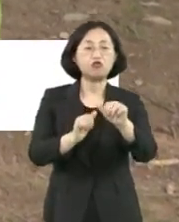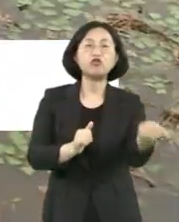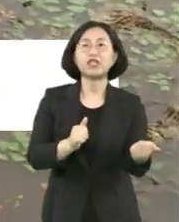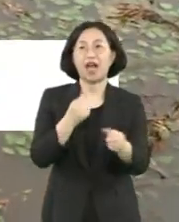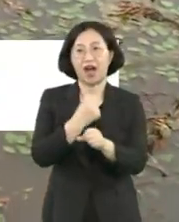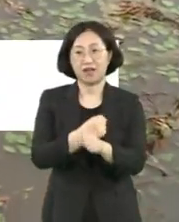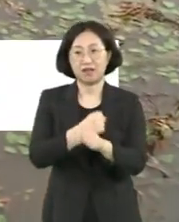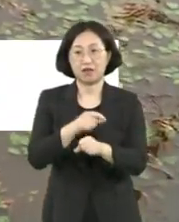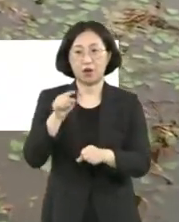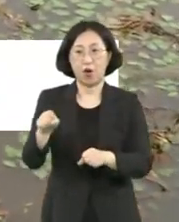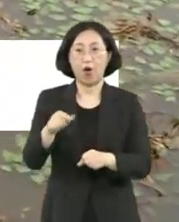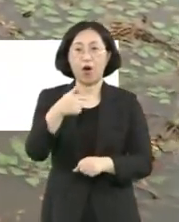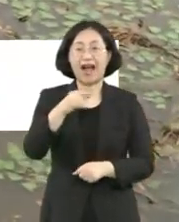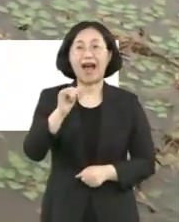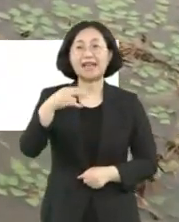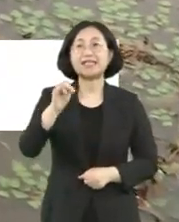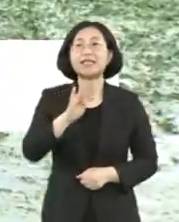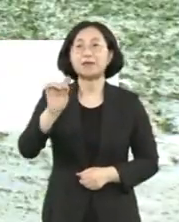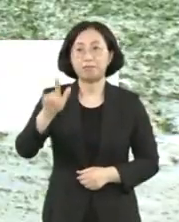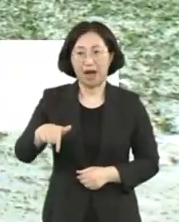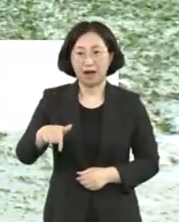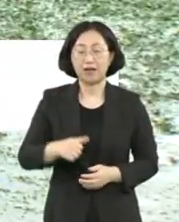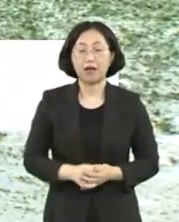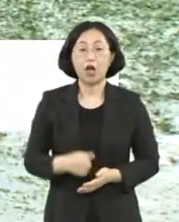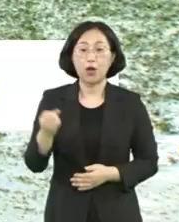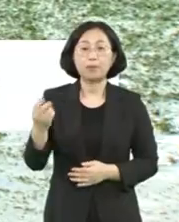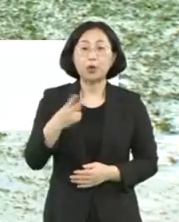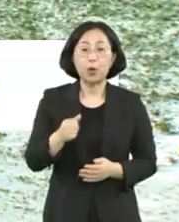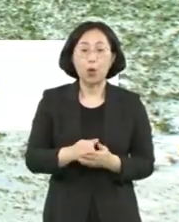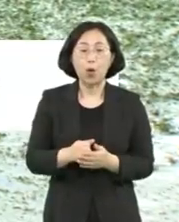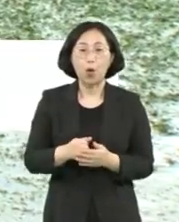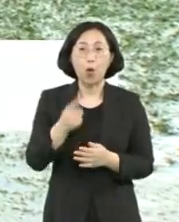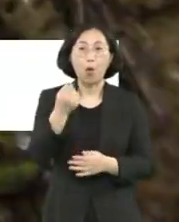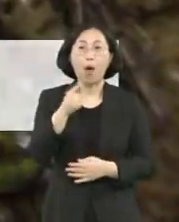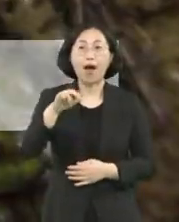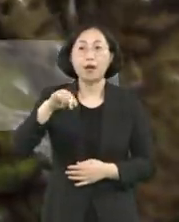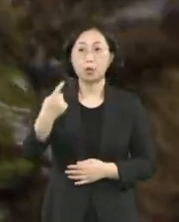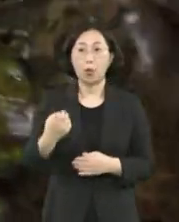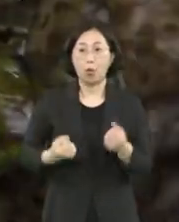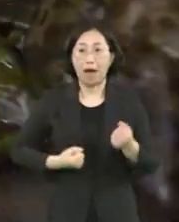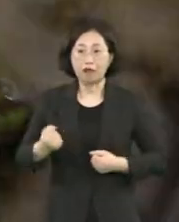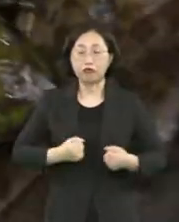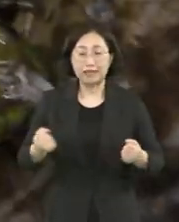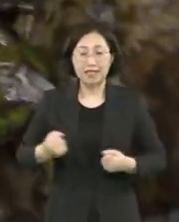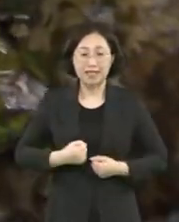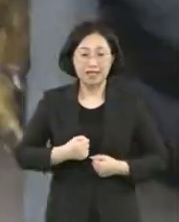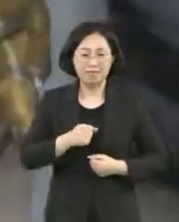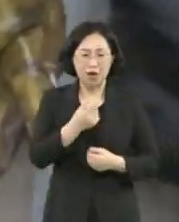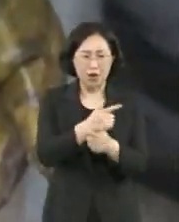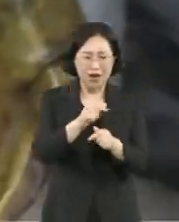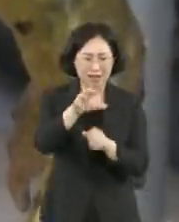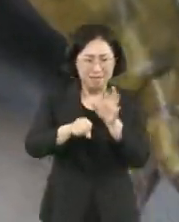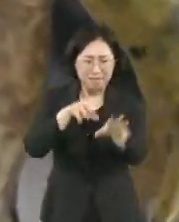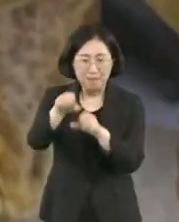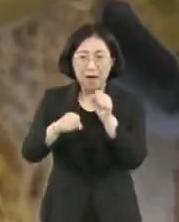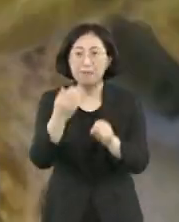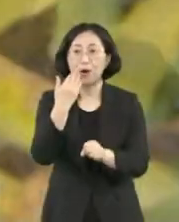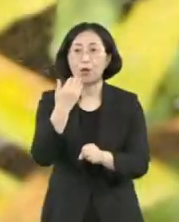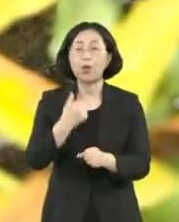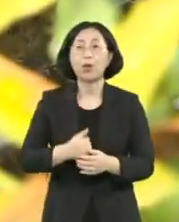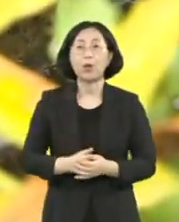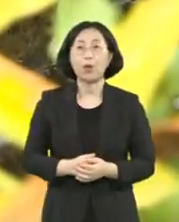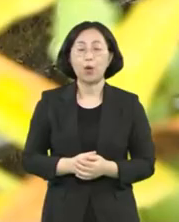서산의 한 저수지를 점령한 무법자 황소개구리는 물고기부터 식물까지 닥치는 대로 먹어치웠습니다.